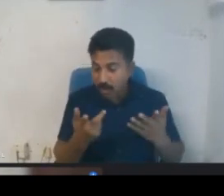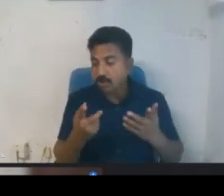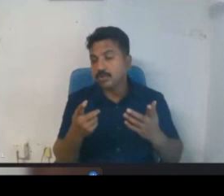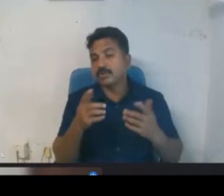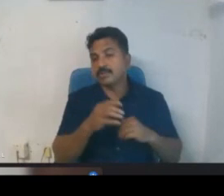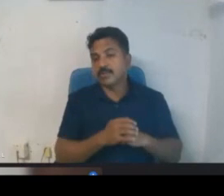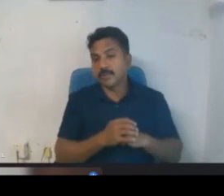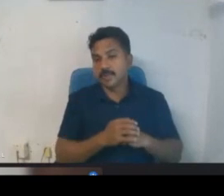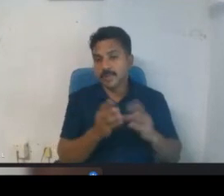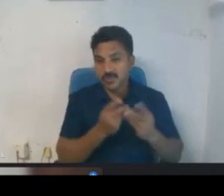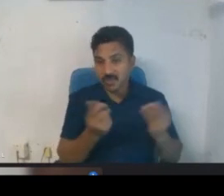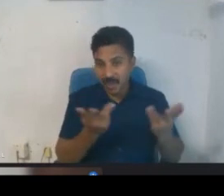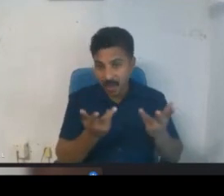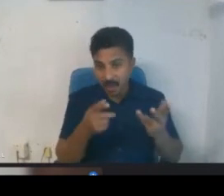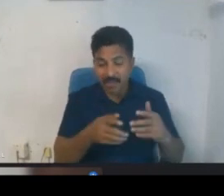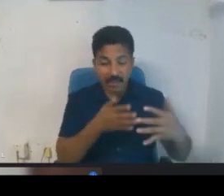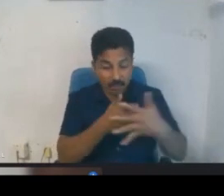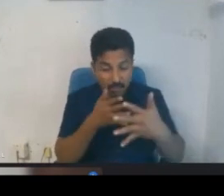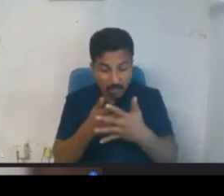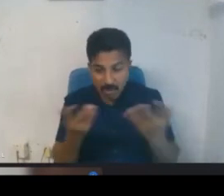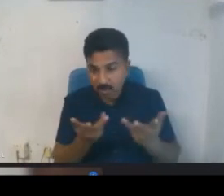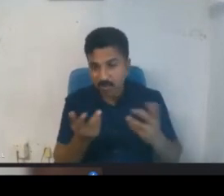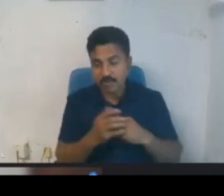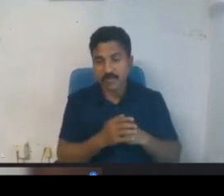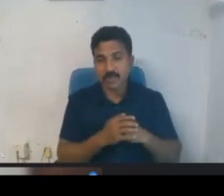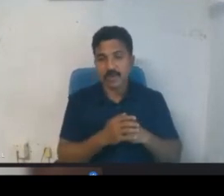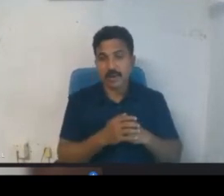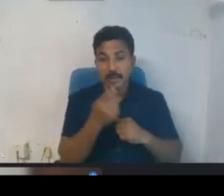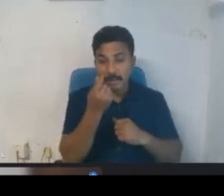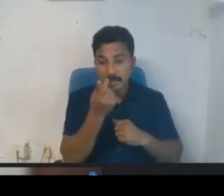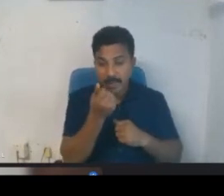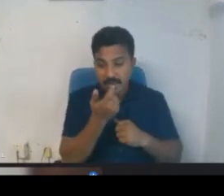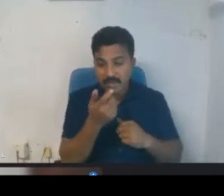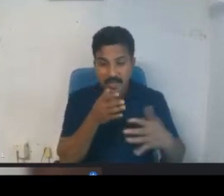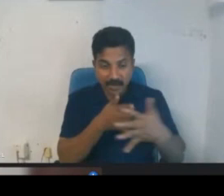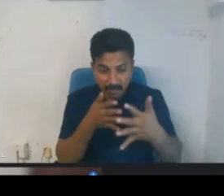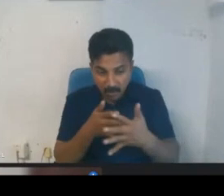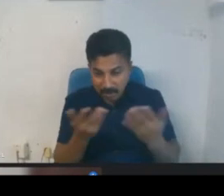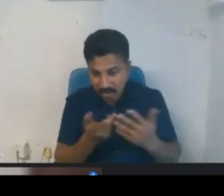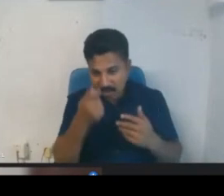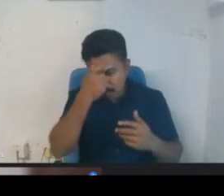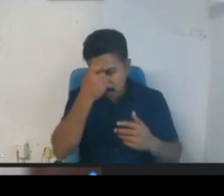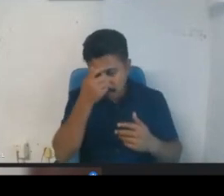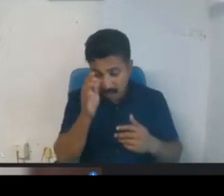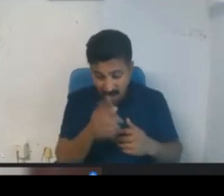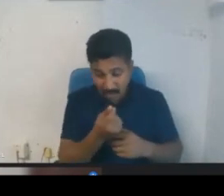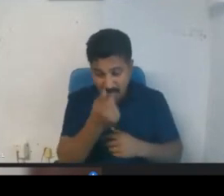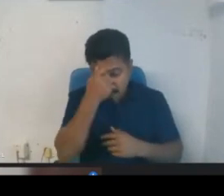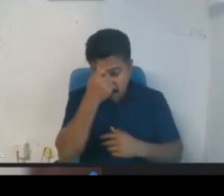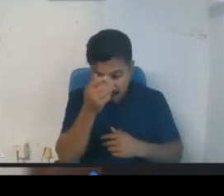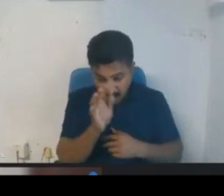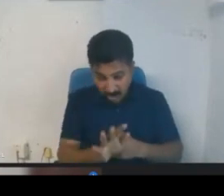പറ്റും, ഇതിന് നമുക്ക് ആവശ്യമായിട്ട് വരുന്ന ബുദ്ധിമുട്ടുകൾ എന്തൊക്കെയാണ്, ഫിനാൻഷ്യലി നമുക്ക് എന്തെങ്കിലും പ്രശ്നങ്ങളുണ്ടോ, സാമ്പത്തികമായി